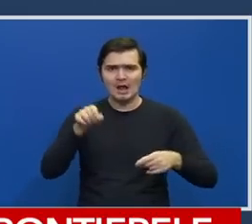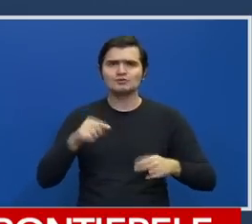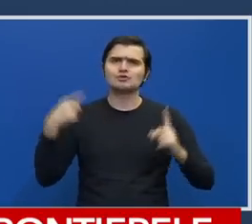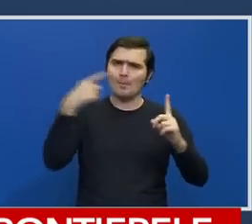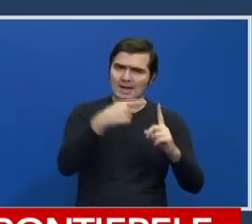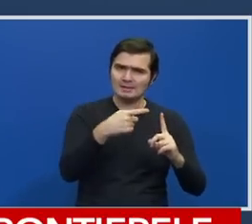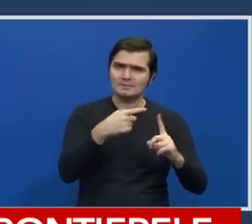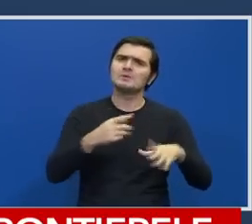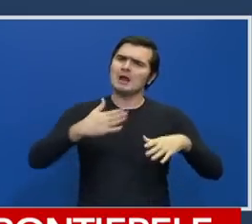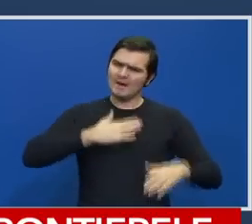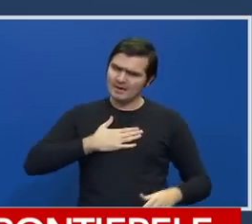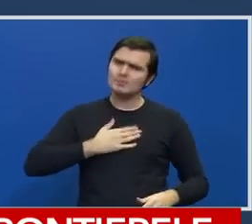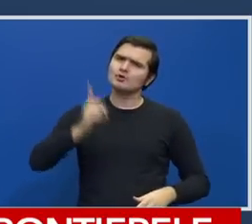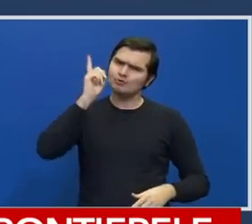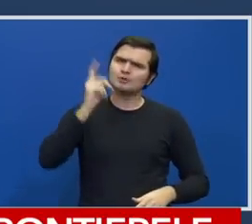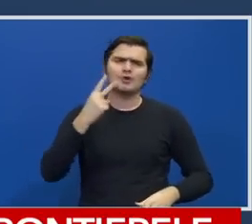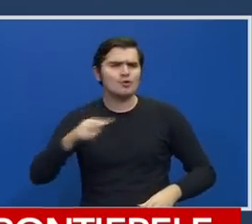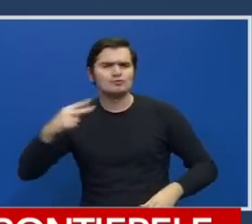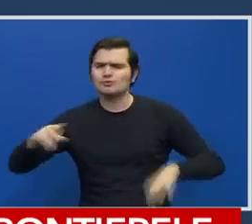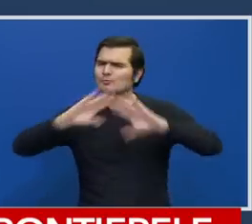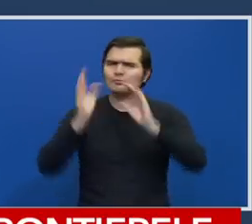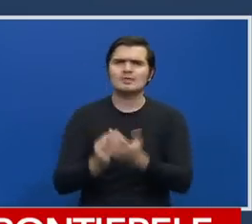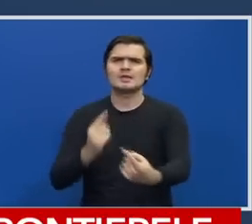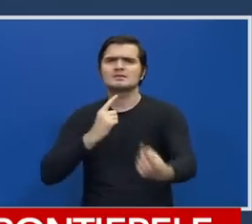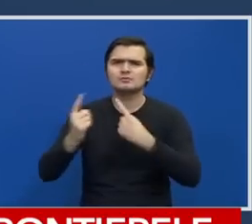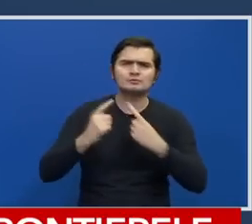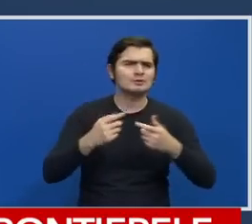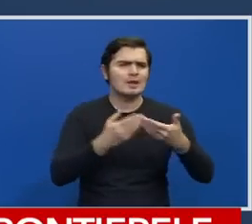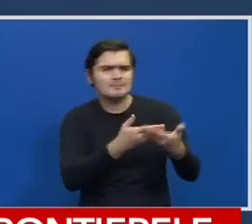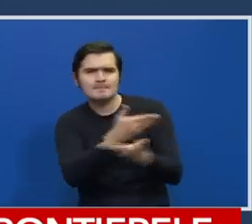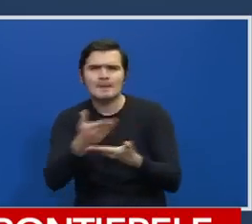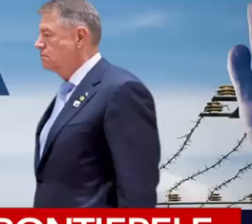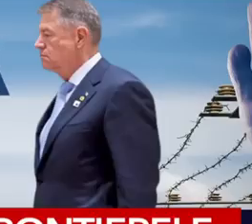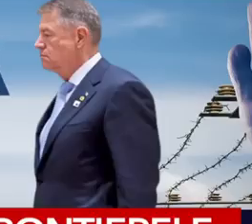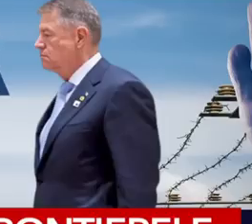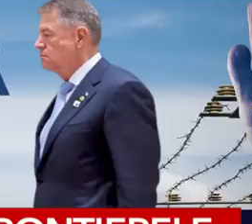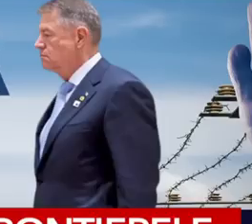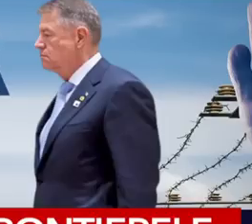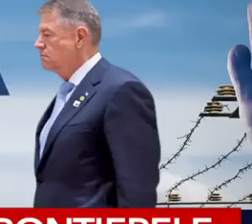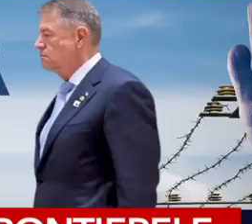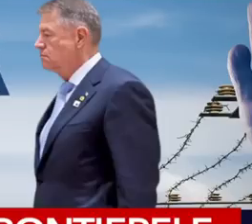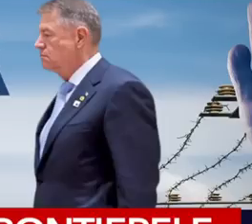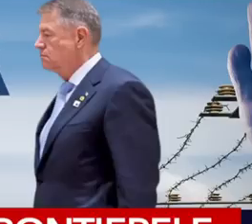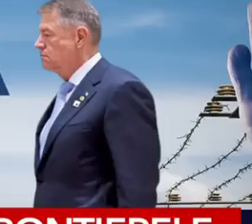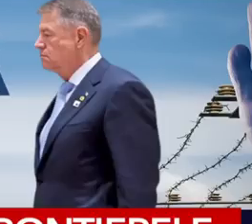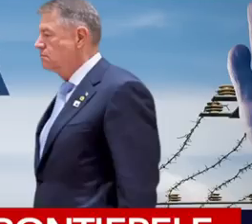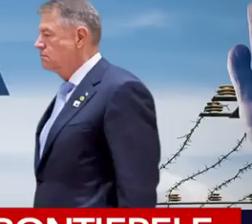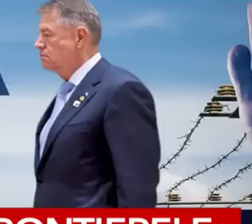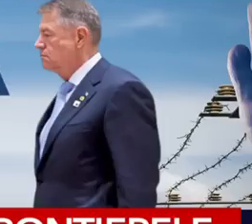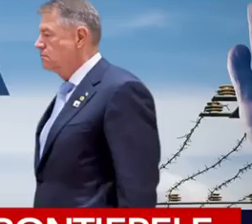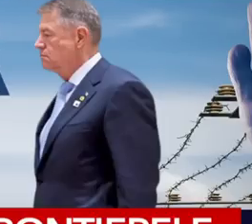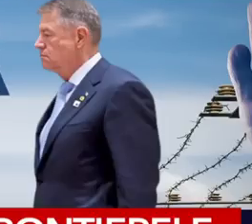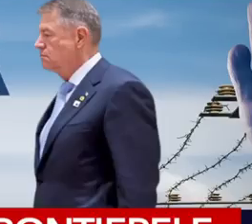pe care îl avem și vom continua toate discuțiile și negocierile pentru atingerea